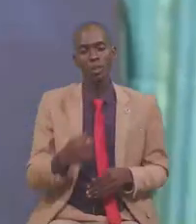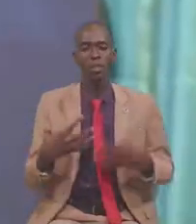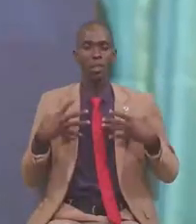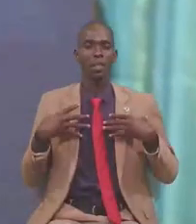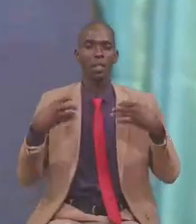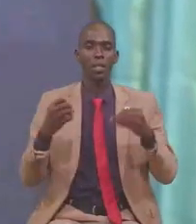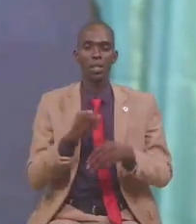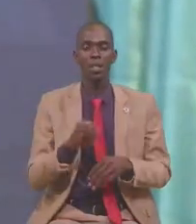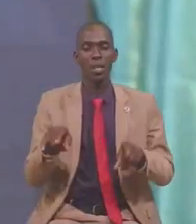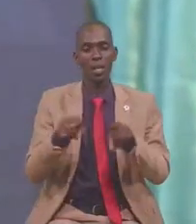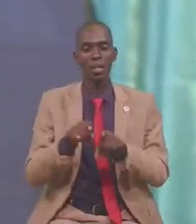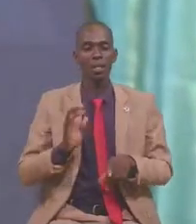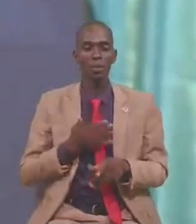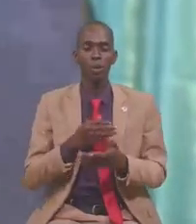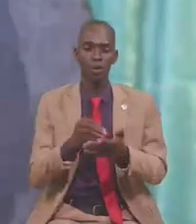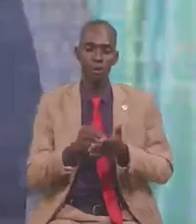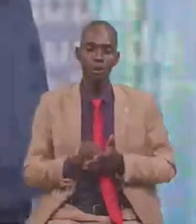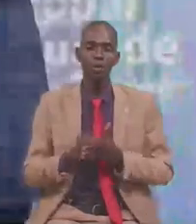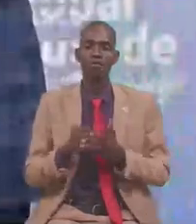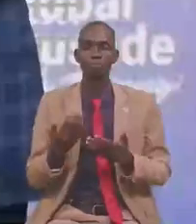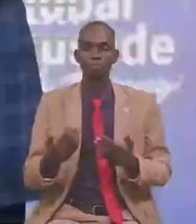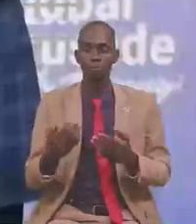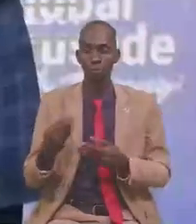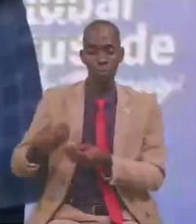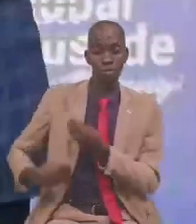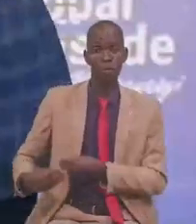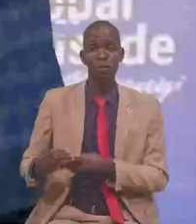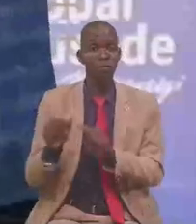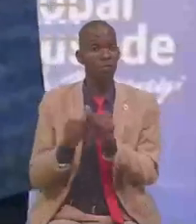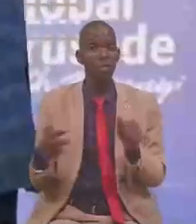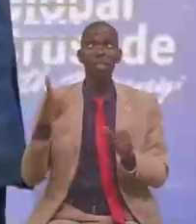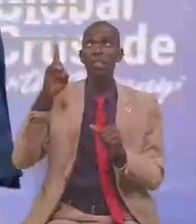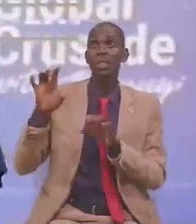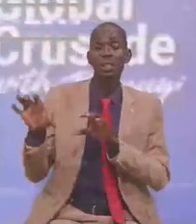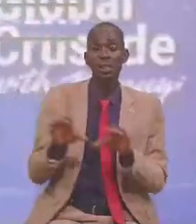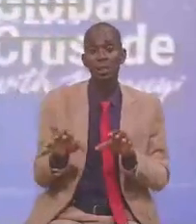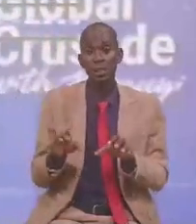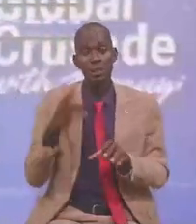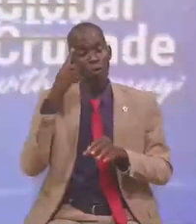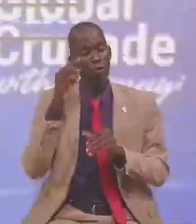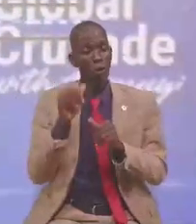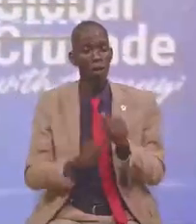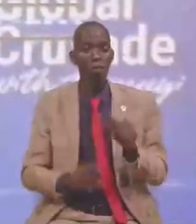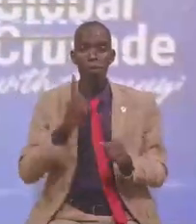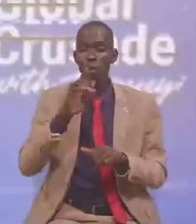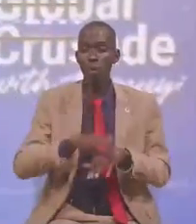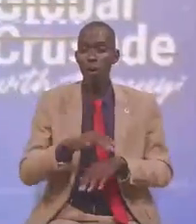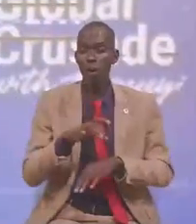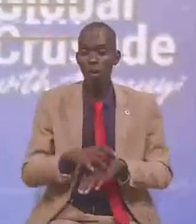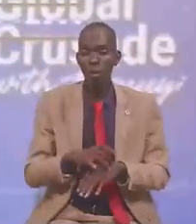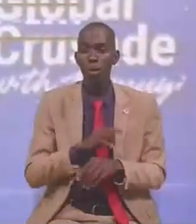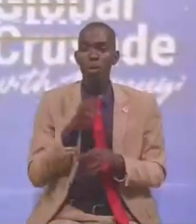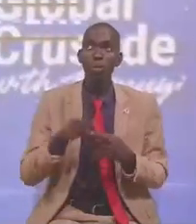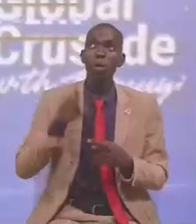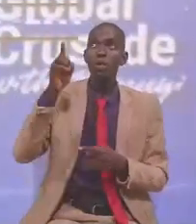les meurtrissures nous donnent la guérison. C'est notre droit. Tout ce qu'il a fait pour tous ceux qui sont sur la terre, lorsqu'il était